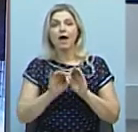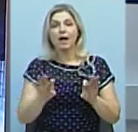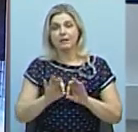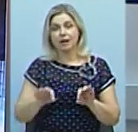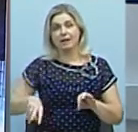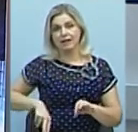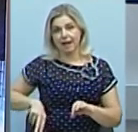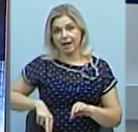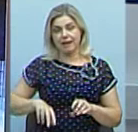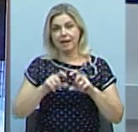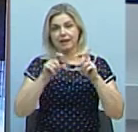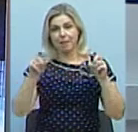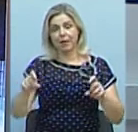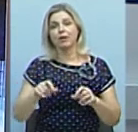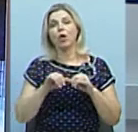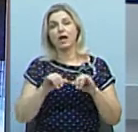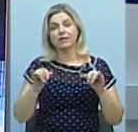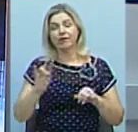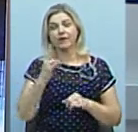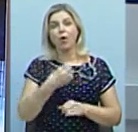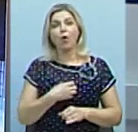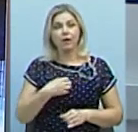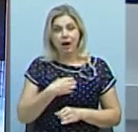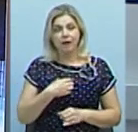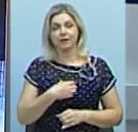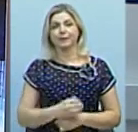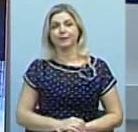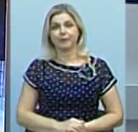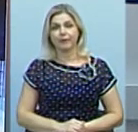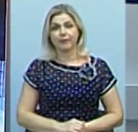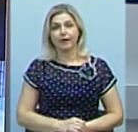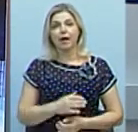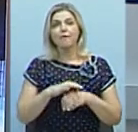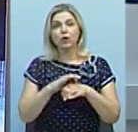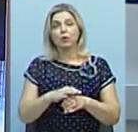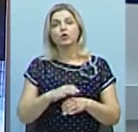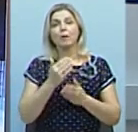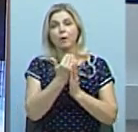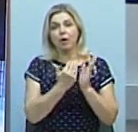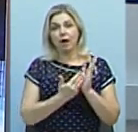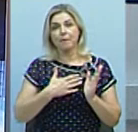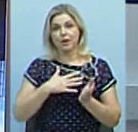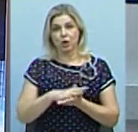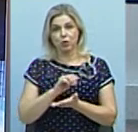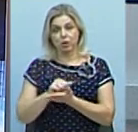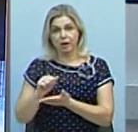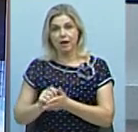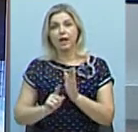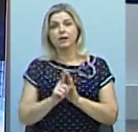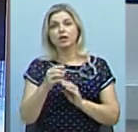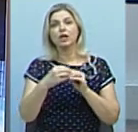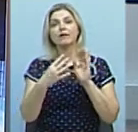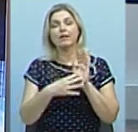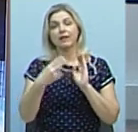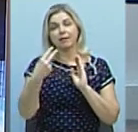Департаменту економічного розвитку Миколаївської міської ради Тетяна Шуліченко. Ведуча програми Анета Рашевська. Початок прямого ефіру